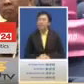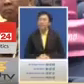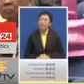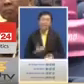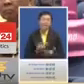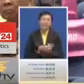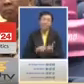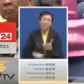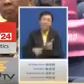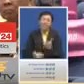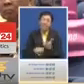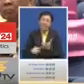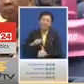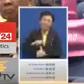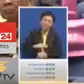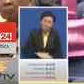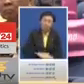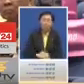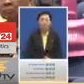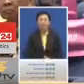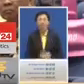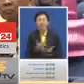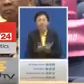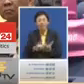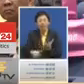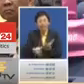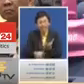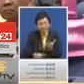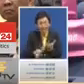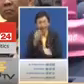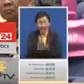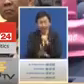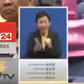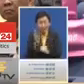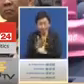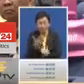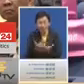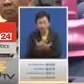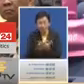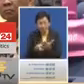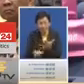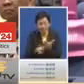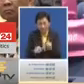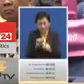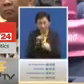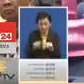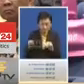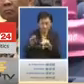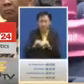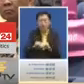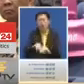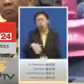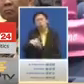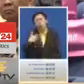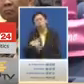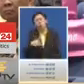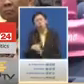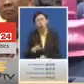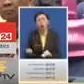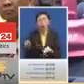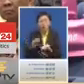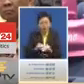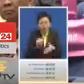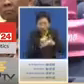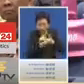าษีท่านขึ้นภาษี5ปีเนี่ยเลือดเย็นมากขึ้นไม่น้อยกว่า5ราย